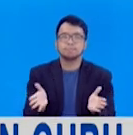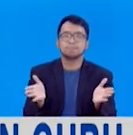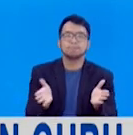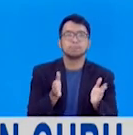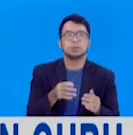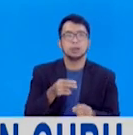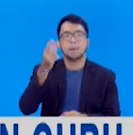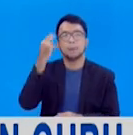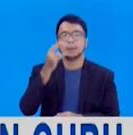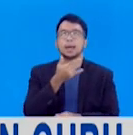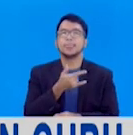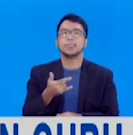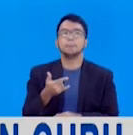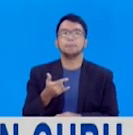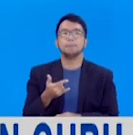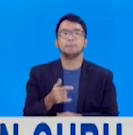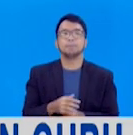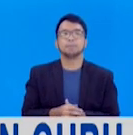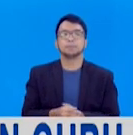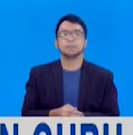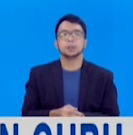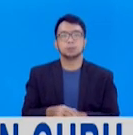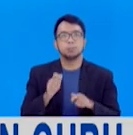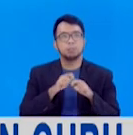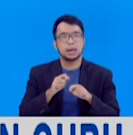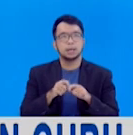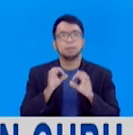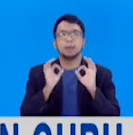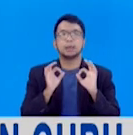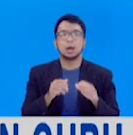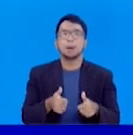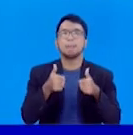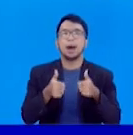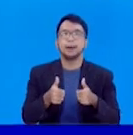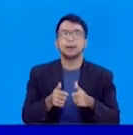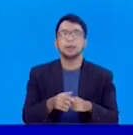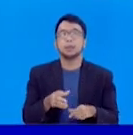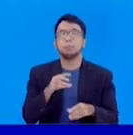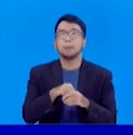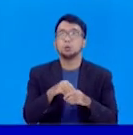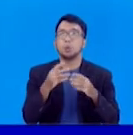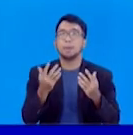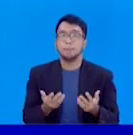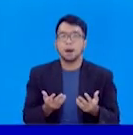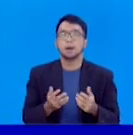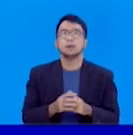akan terus memperbaiki kualitas pendidikan termasuk meningkatkan kesejahteraan